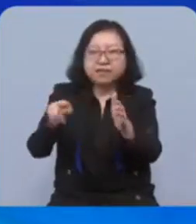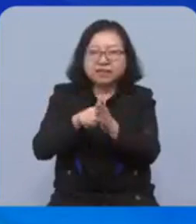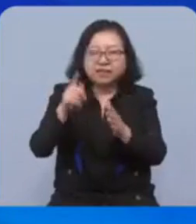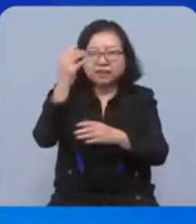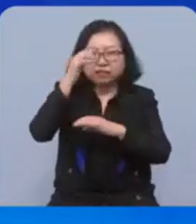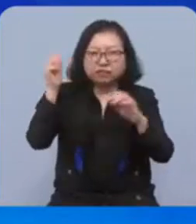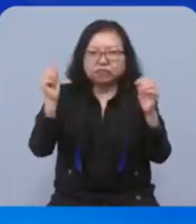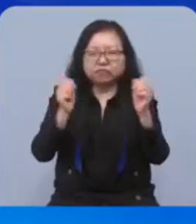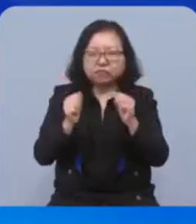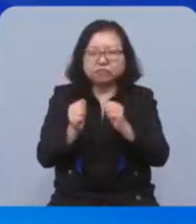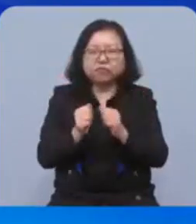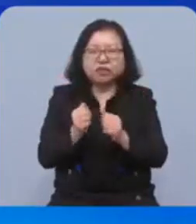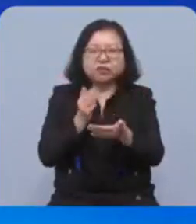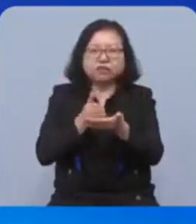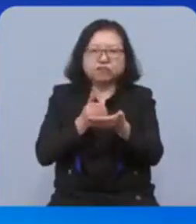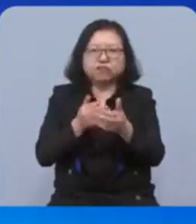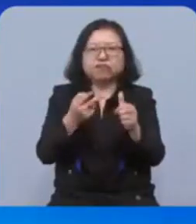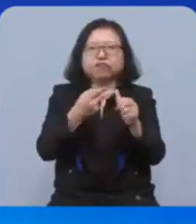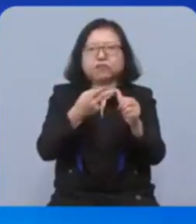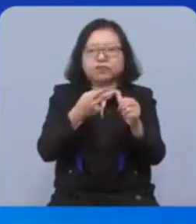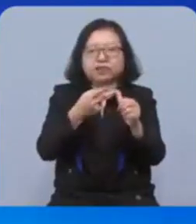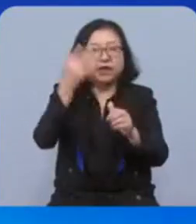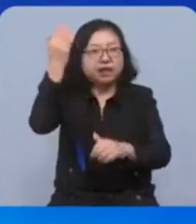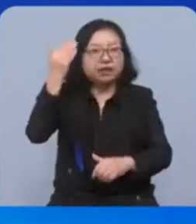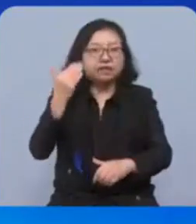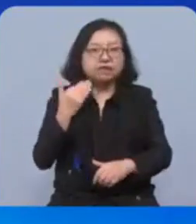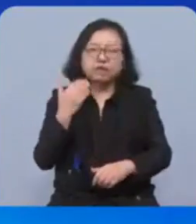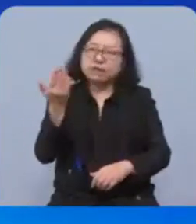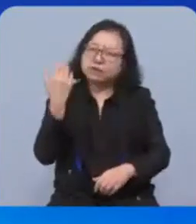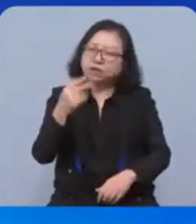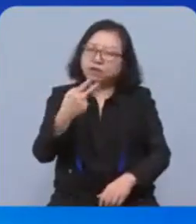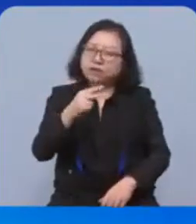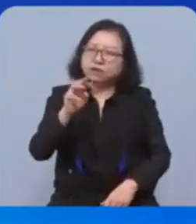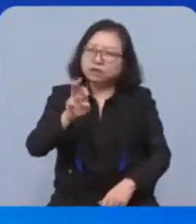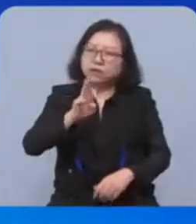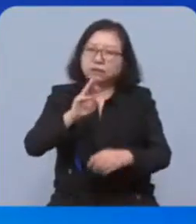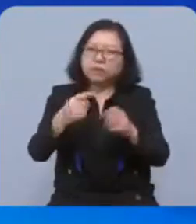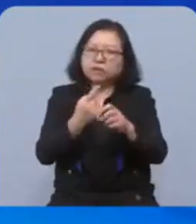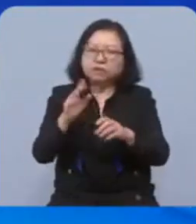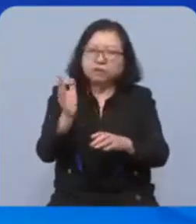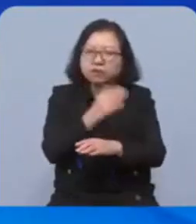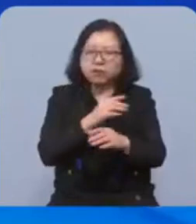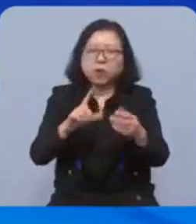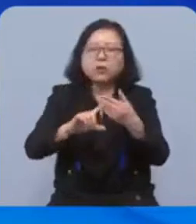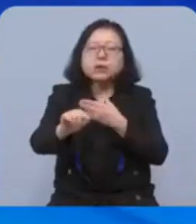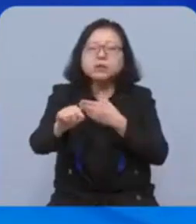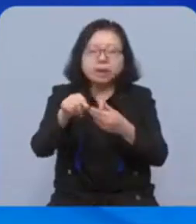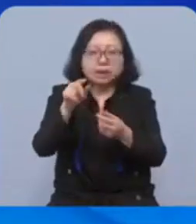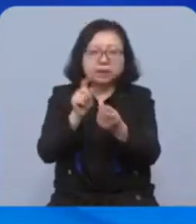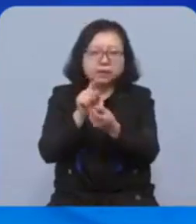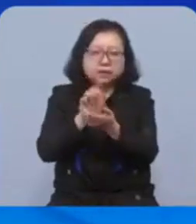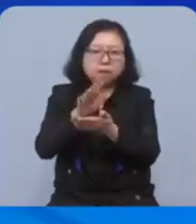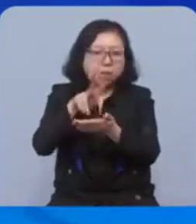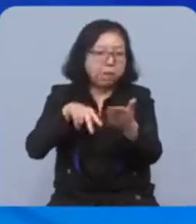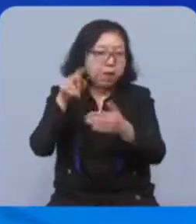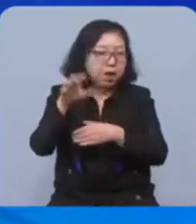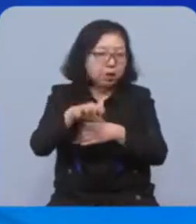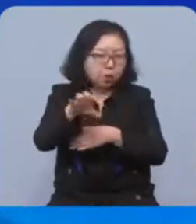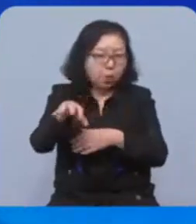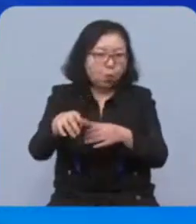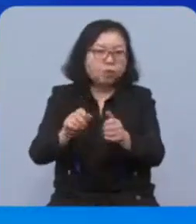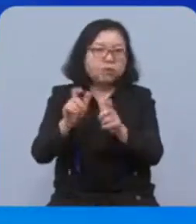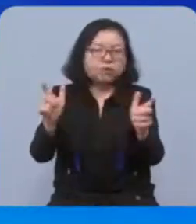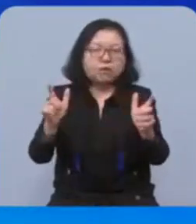두 번째 순서입니다 우리나라도 지난 2013년부터 로컬푸드 직매장을 확대하고 있는데요 하지만